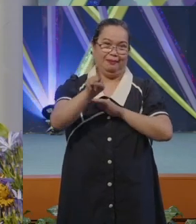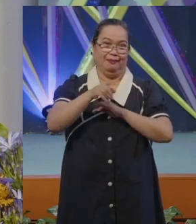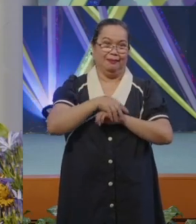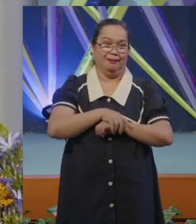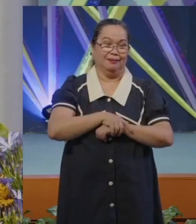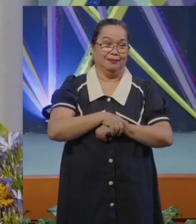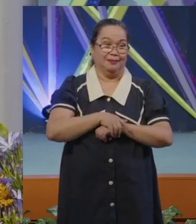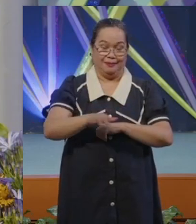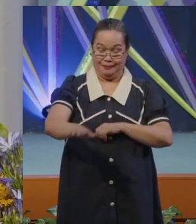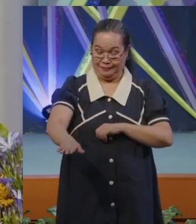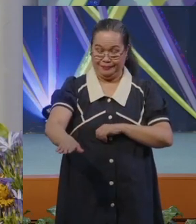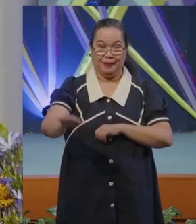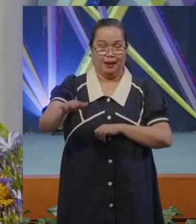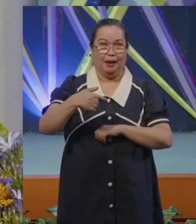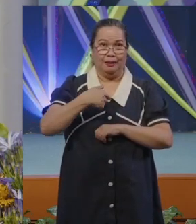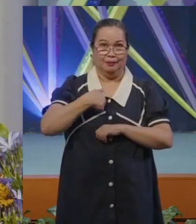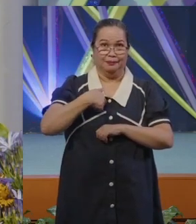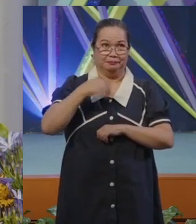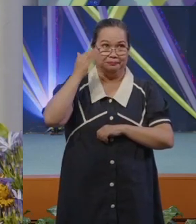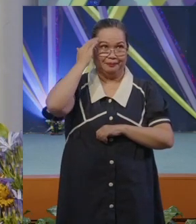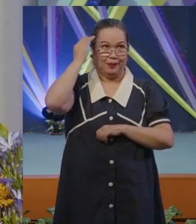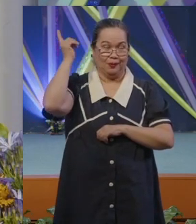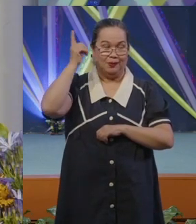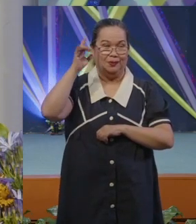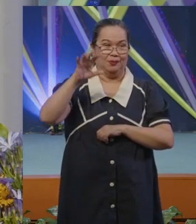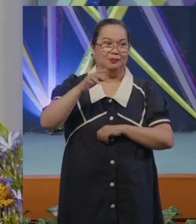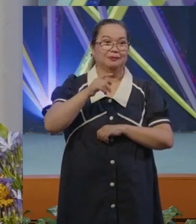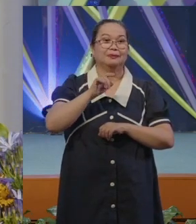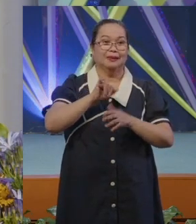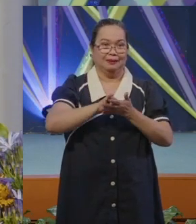Bata pa po ako, alam ko na tinatawag ako maging pastor.